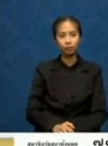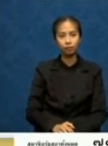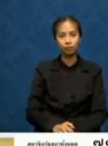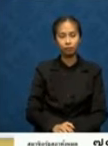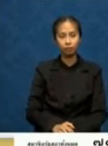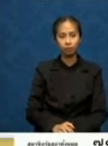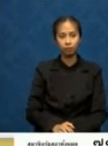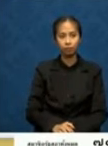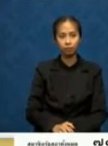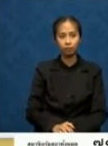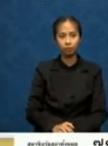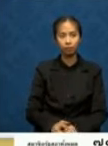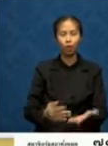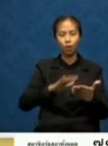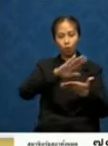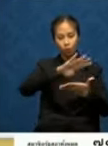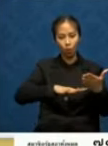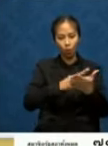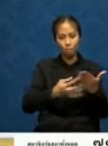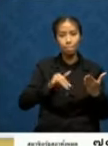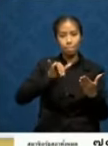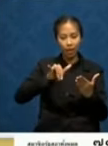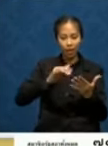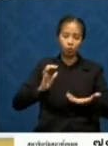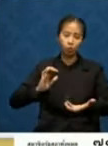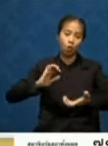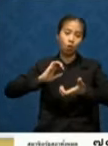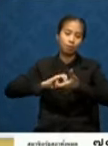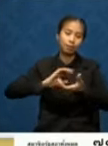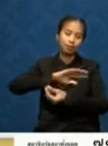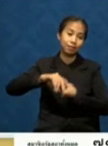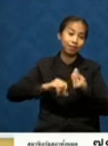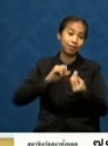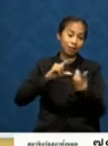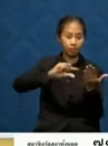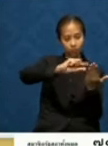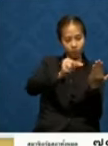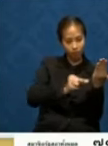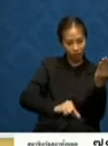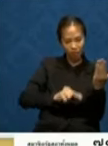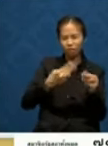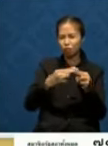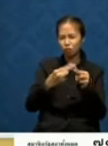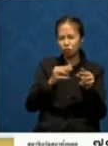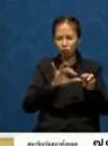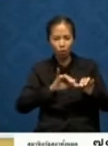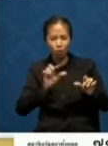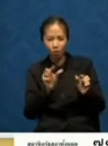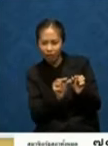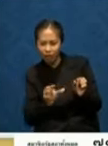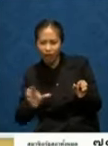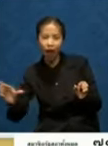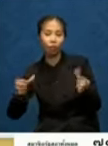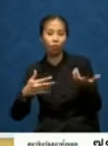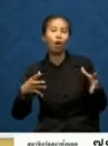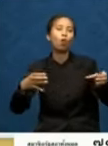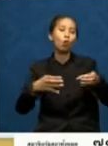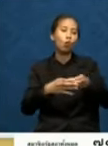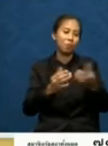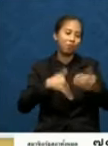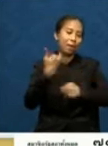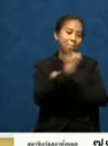รือยุทธศาสตร์ความร่วมมือเศรษฐกิจอิระวดีเจ้าพระยาแม่โขงซึ่งฟังจำยากนะฮะก็คือกลุ่มแม่โขงนั่นเอง5